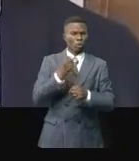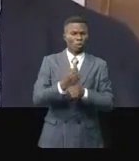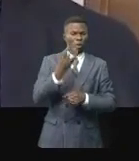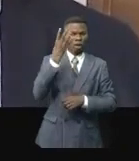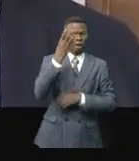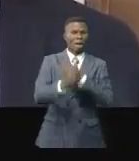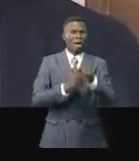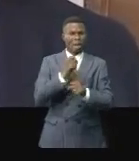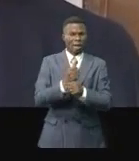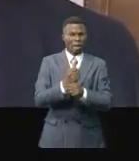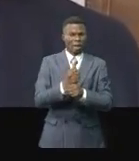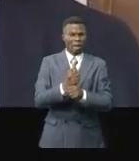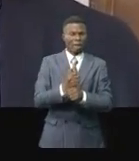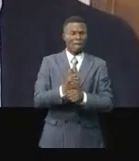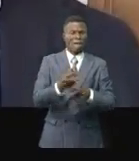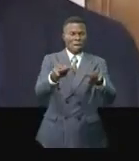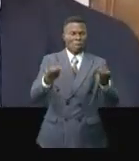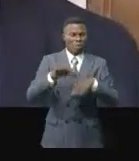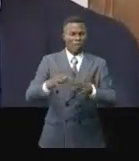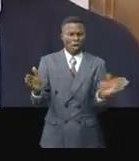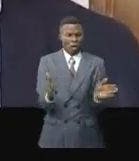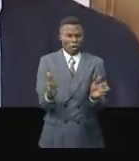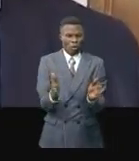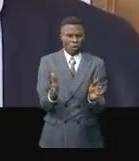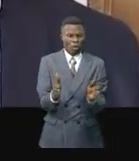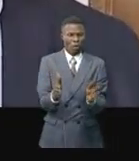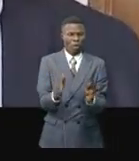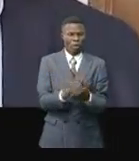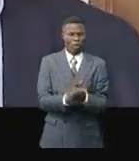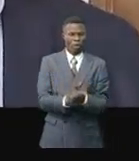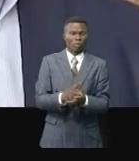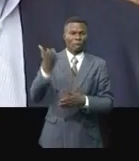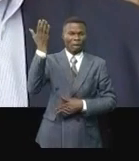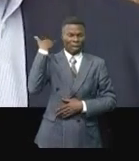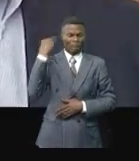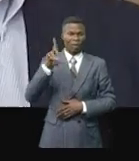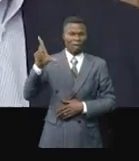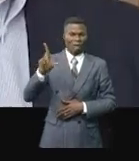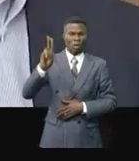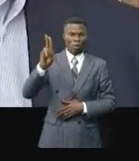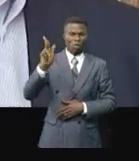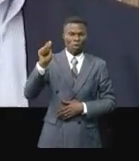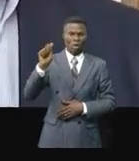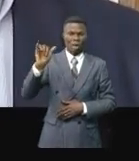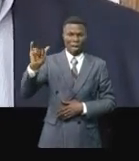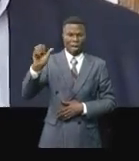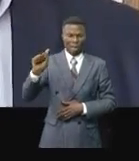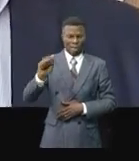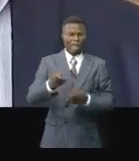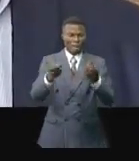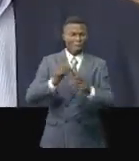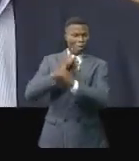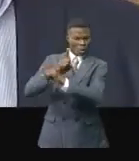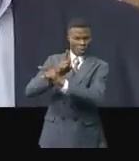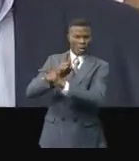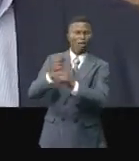4 ans sur un petit sous-bassin qui s'appelle le sous-bassin de la rivière Lukaya. Dans le vécu du quotidien, le parc sera sauvegardé parce que